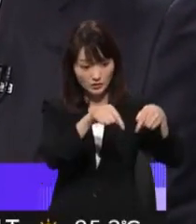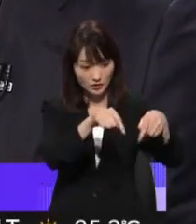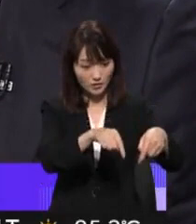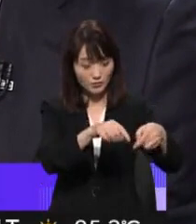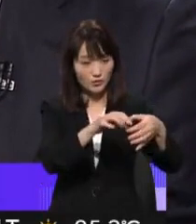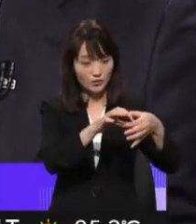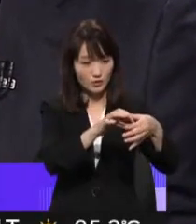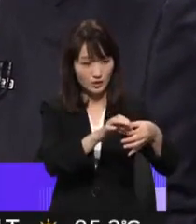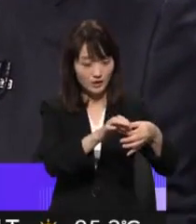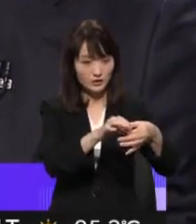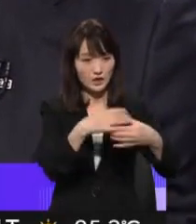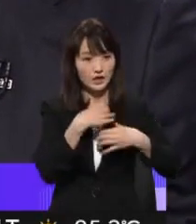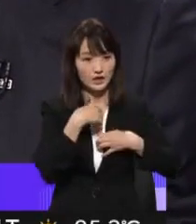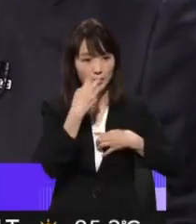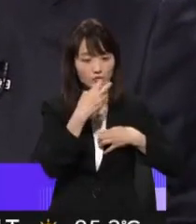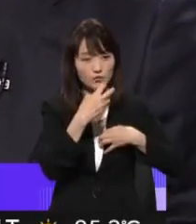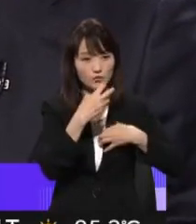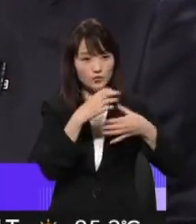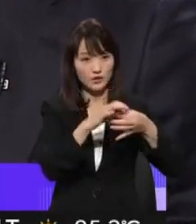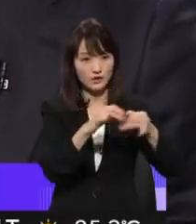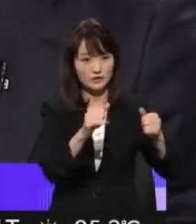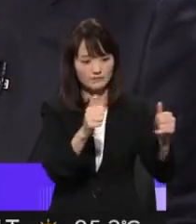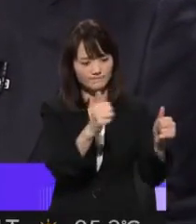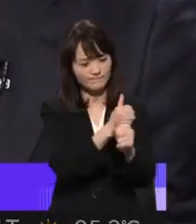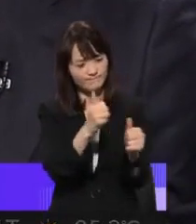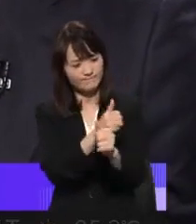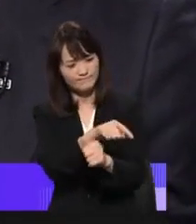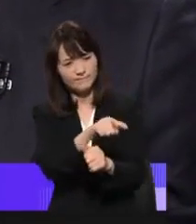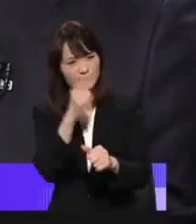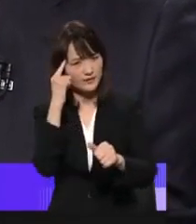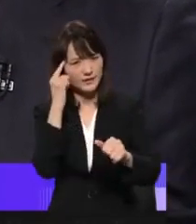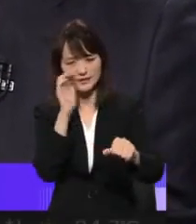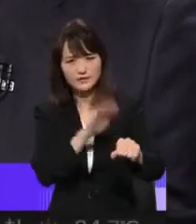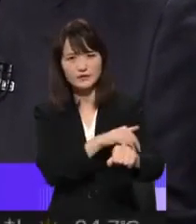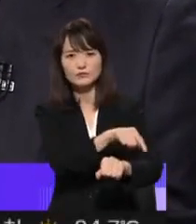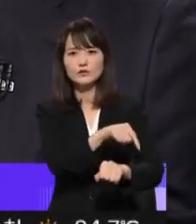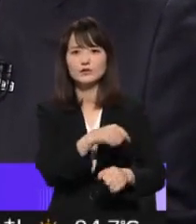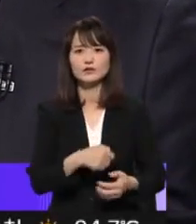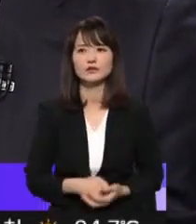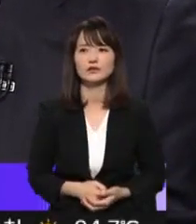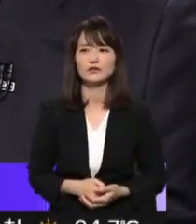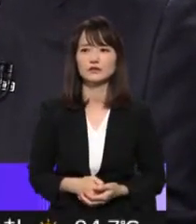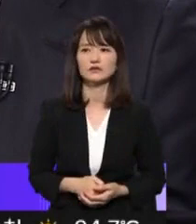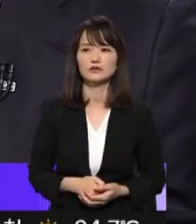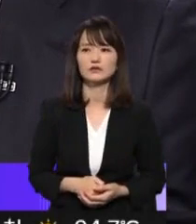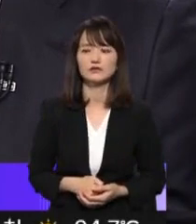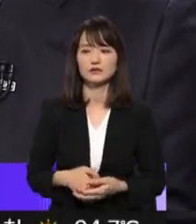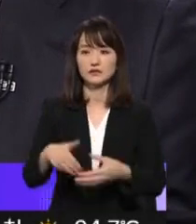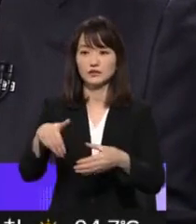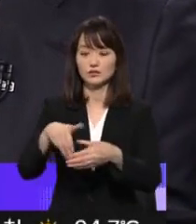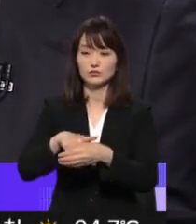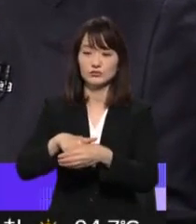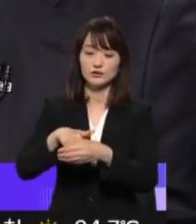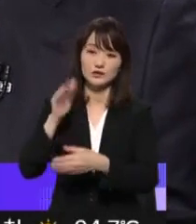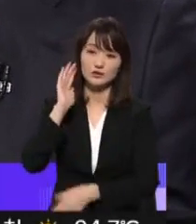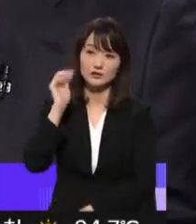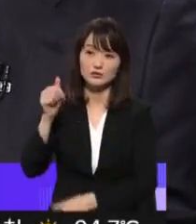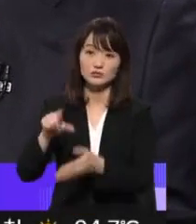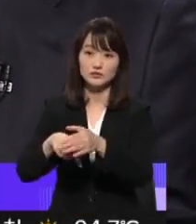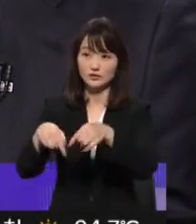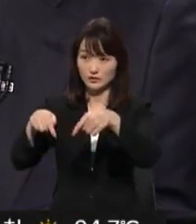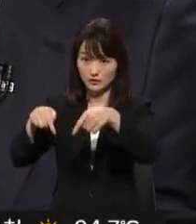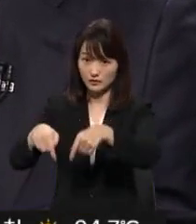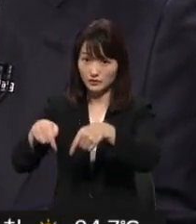이것은 좀 지나친 어떤 것이 아닌가 그렇게 생각을 하면서 그런 식으로 따지면은 문재인 어 대통령 시절에